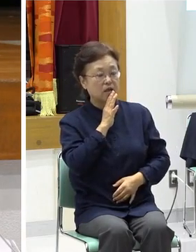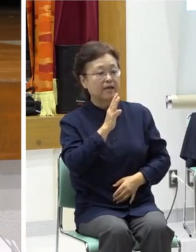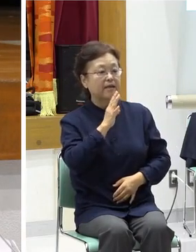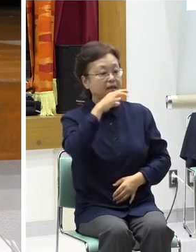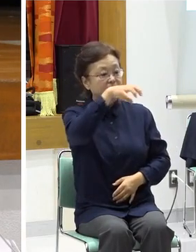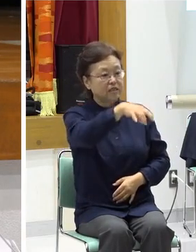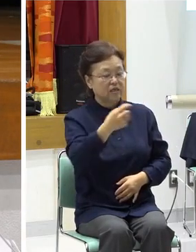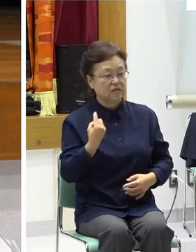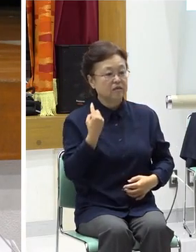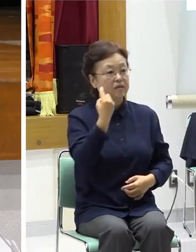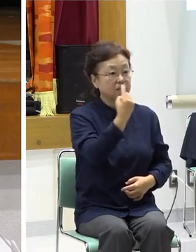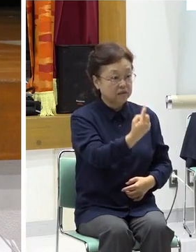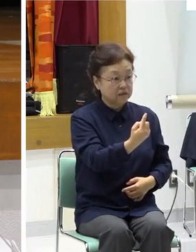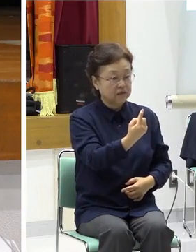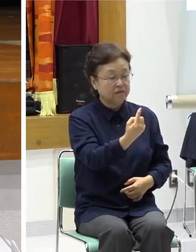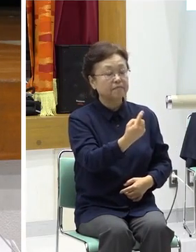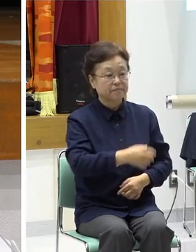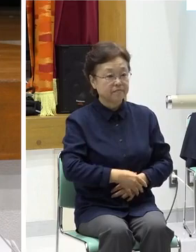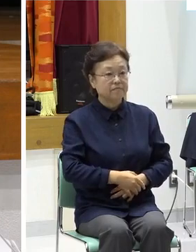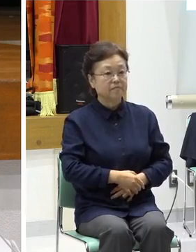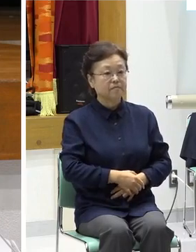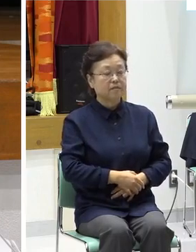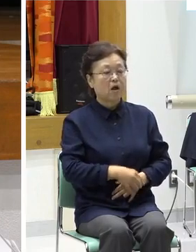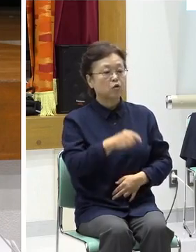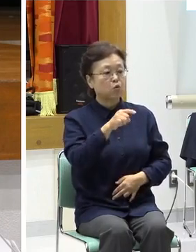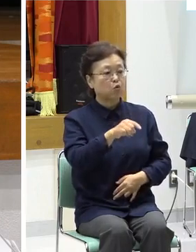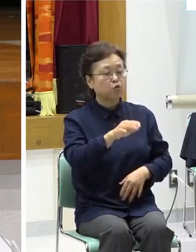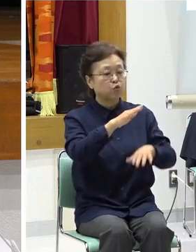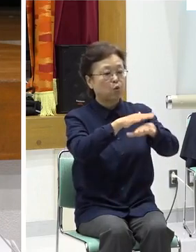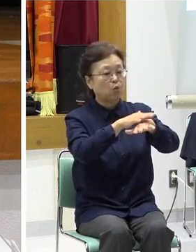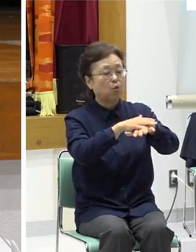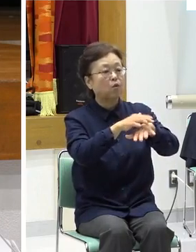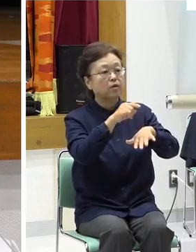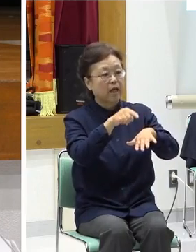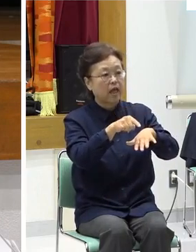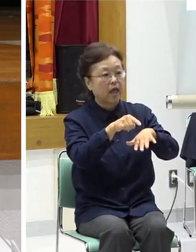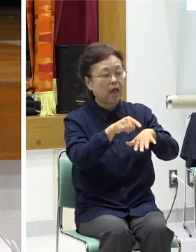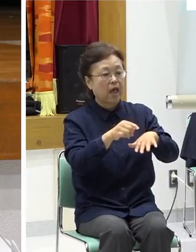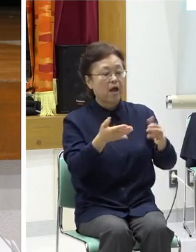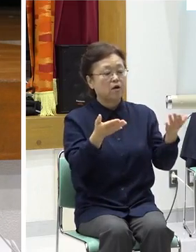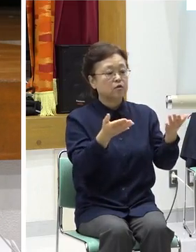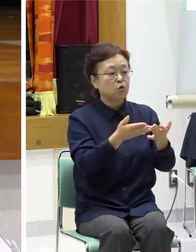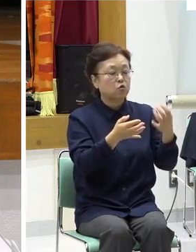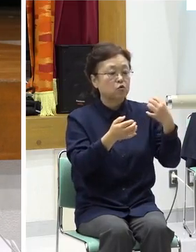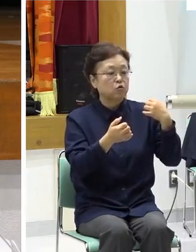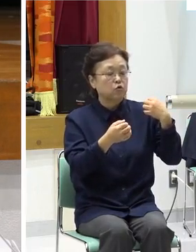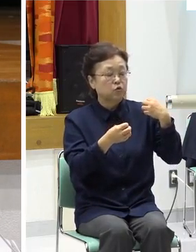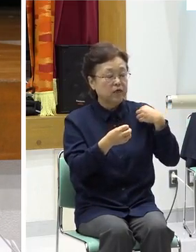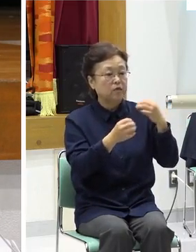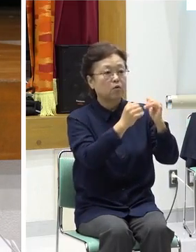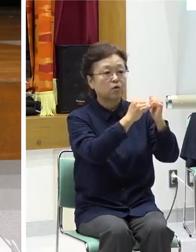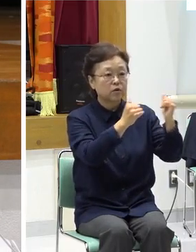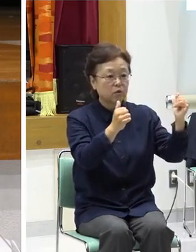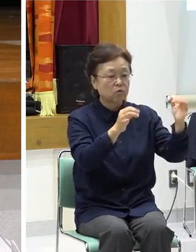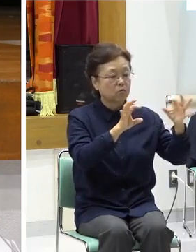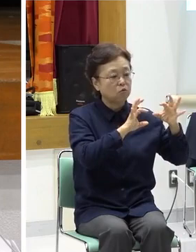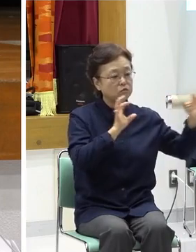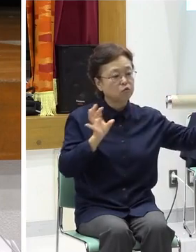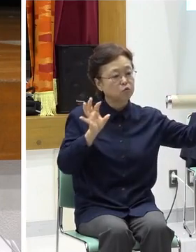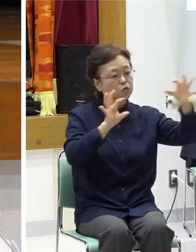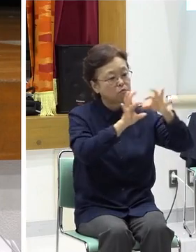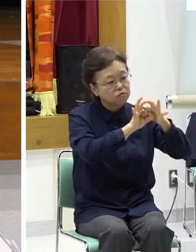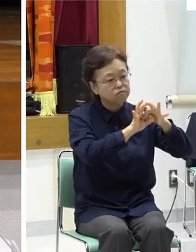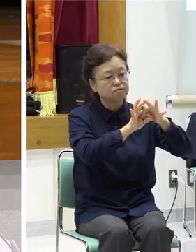調査をまたしたんですけれども、そういった形で職員の方とつながっていられるということが